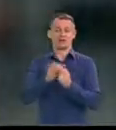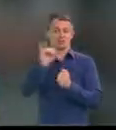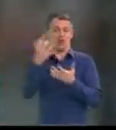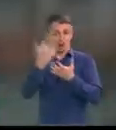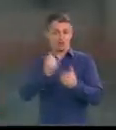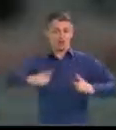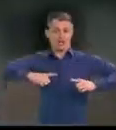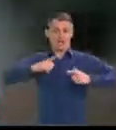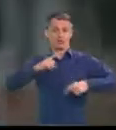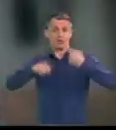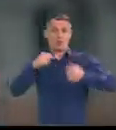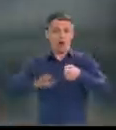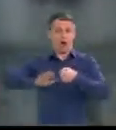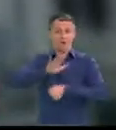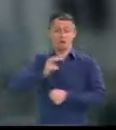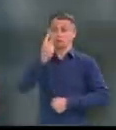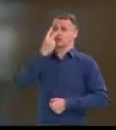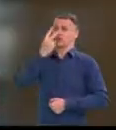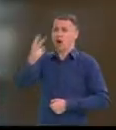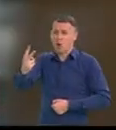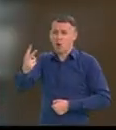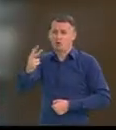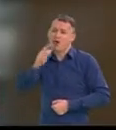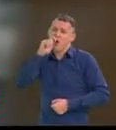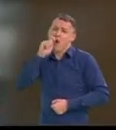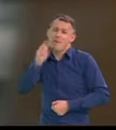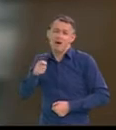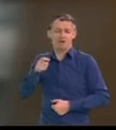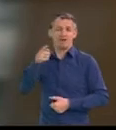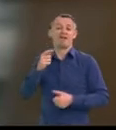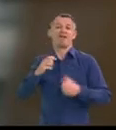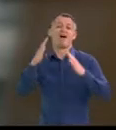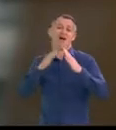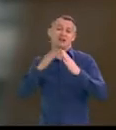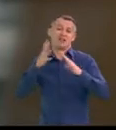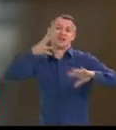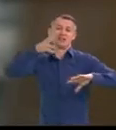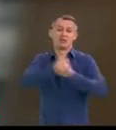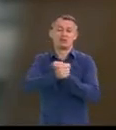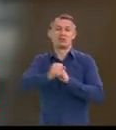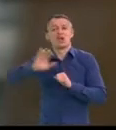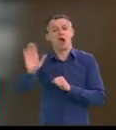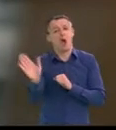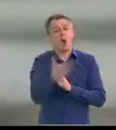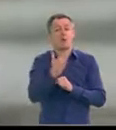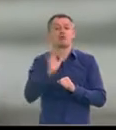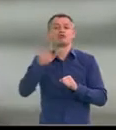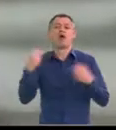supraviețuit atacului nu au putut decât să se uite cu amărăciune la locuințele distruse și să plece doar cu ce au pe ei spre